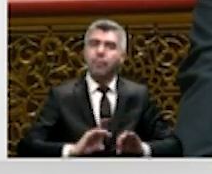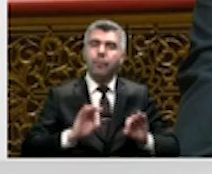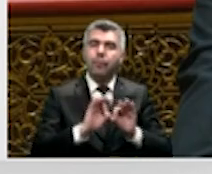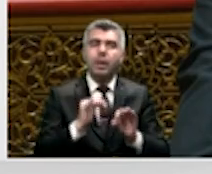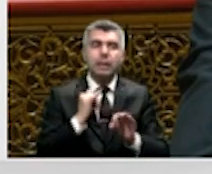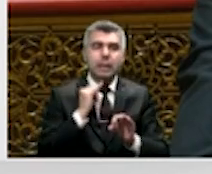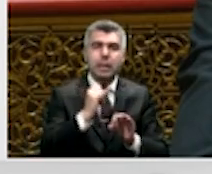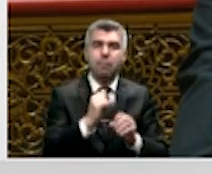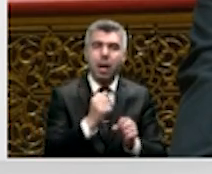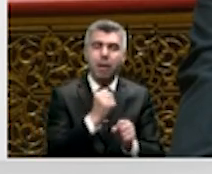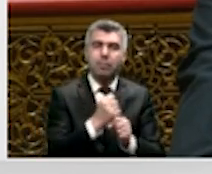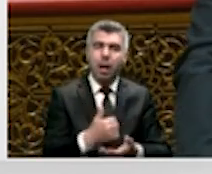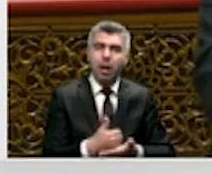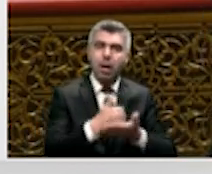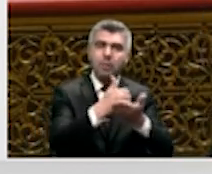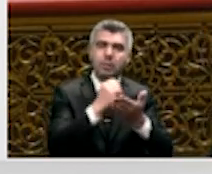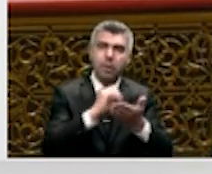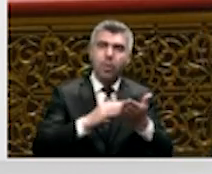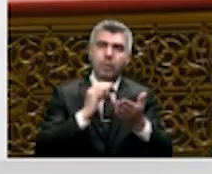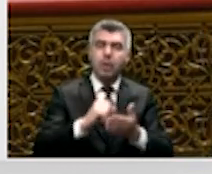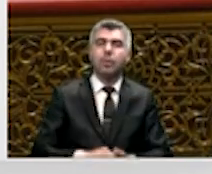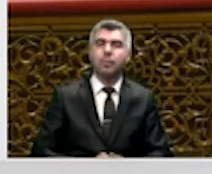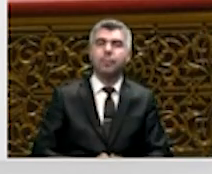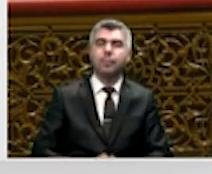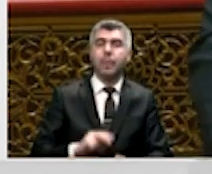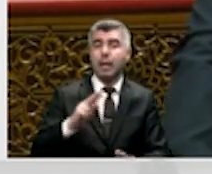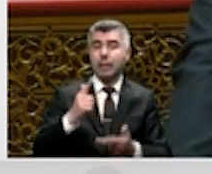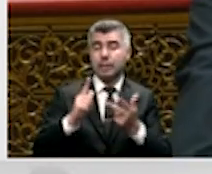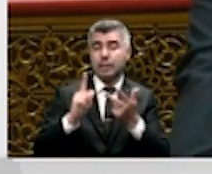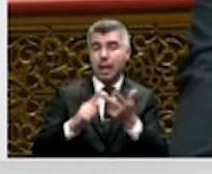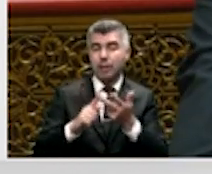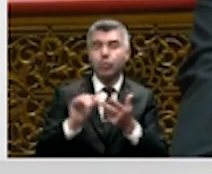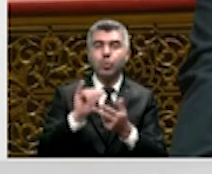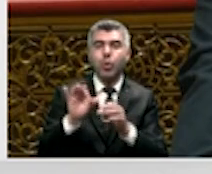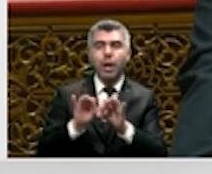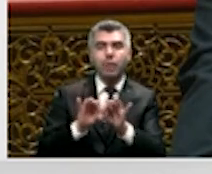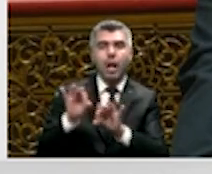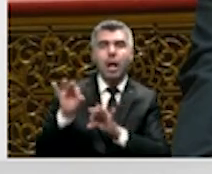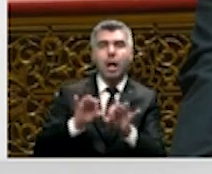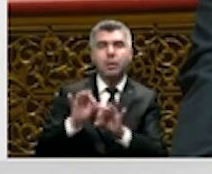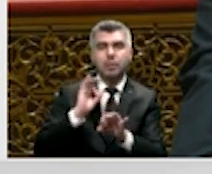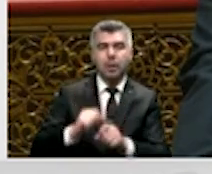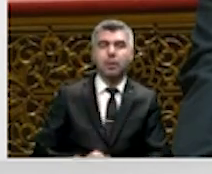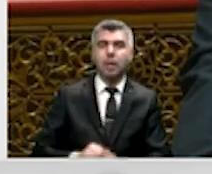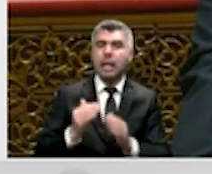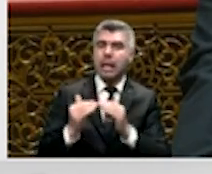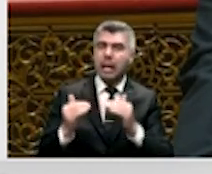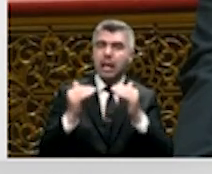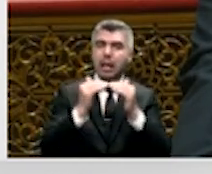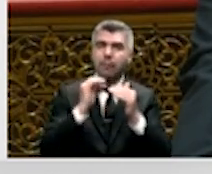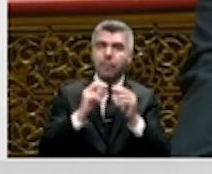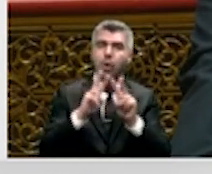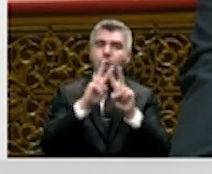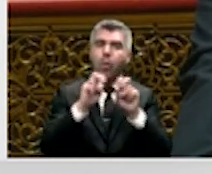الخدمات من جهة، ولضمان حقوق المستخدمين من جهة ثانية؟ ثالثا، ما هي الإجراءات التي تتخذونها بتنسيق مع مصالح